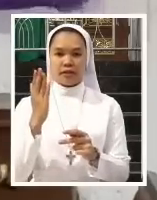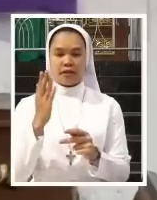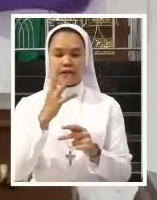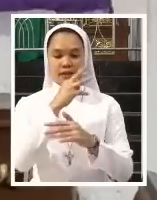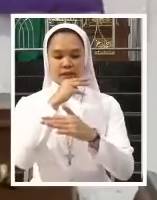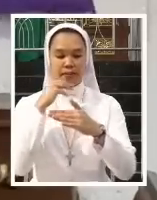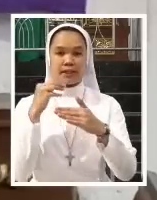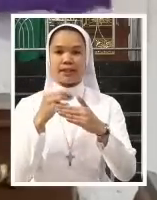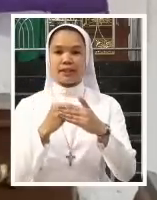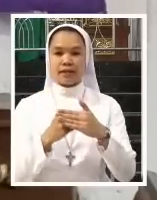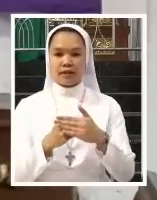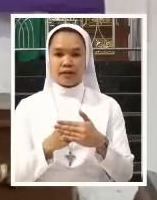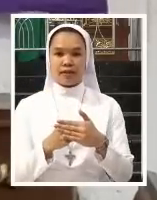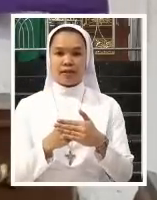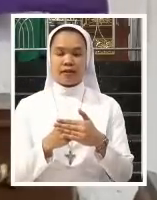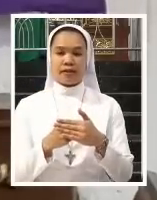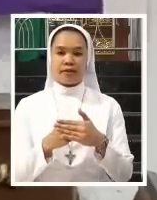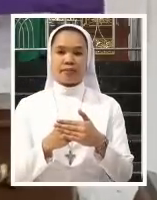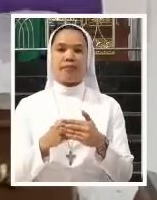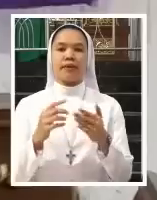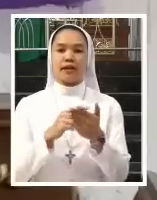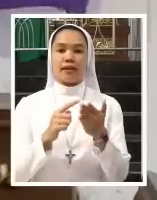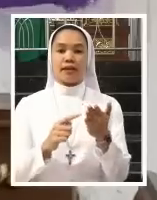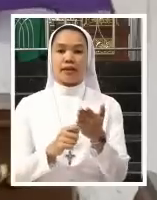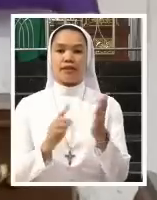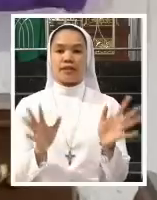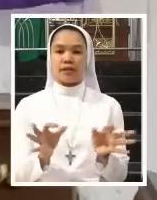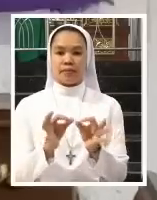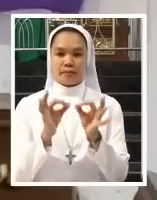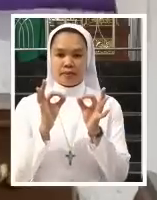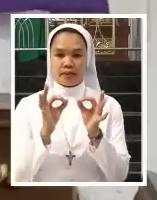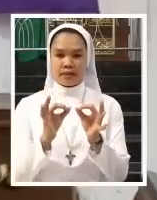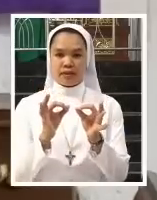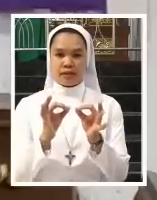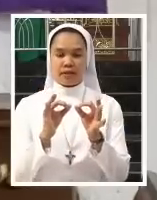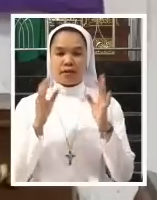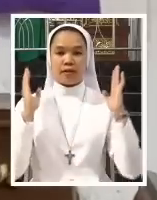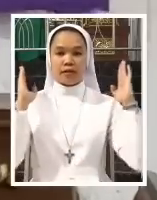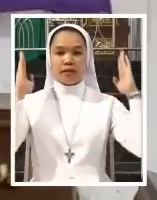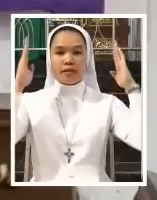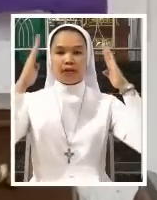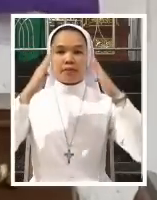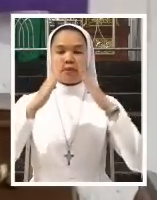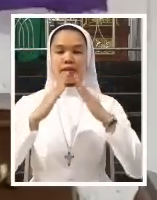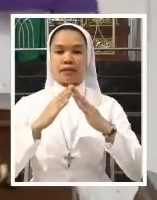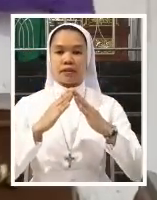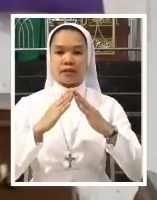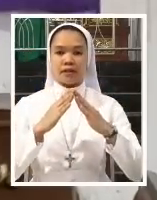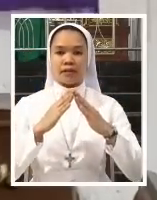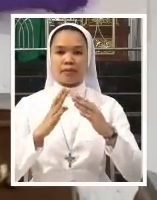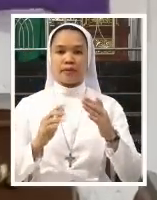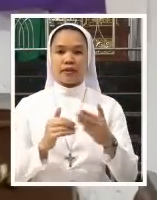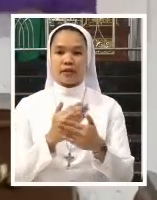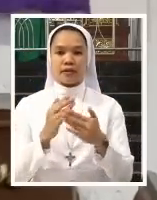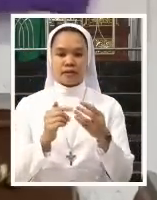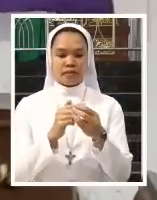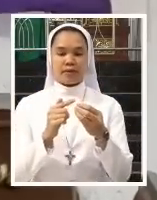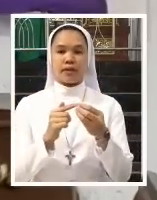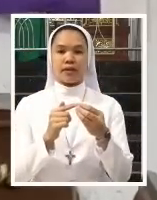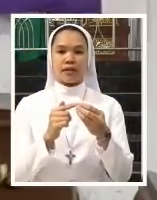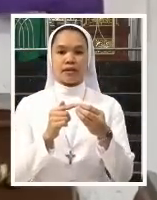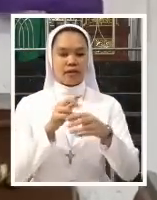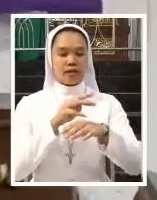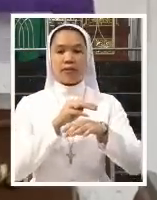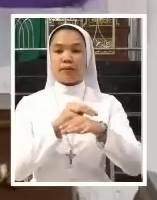ministeryo. Sa misang ini, an obispo minahulit dapit sa ministeryo